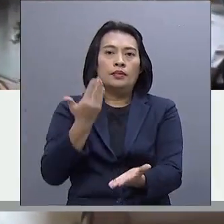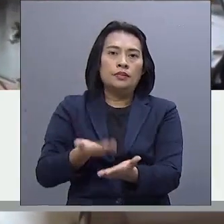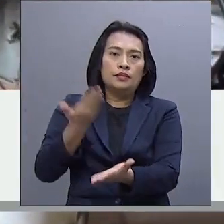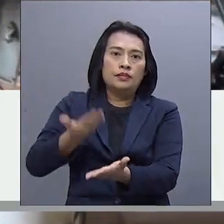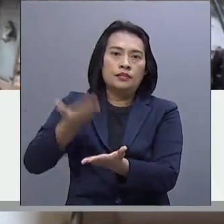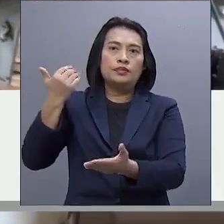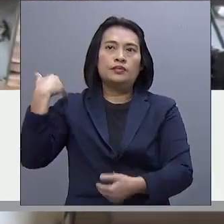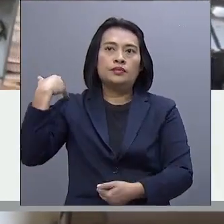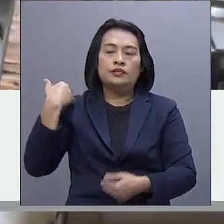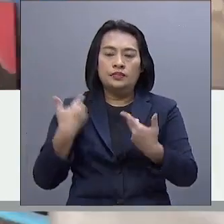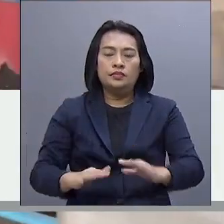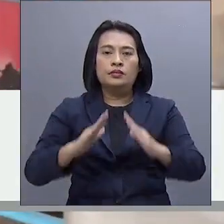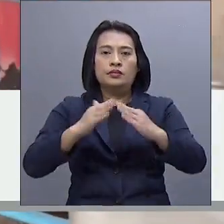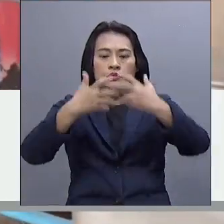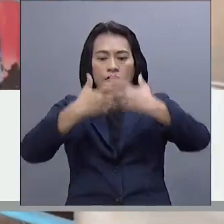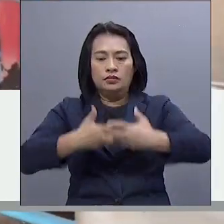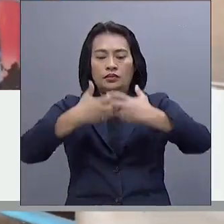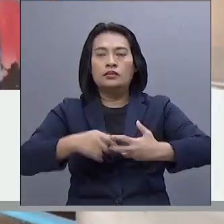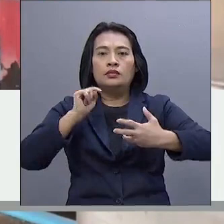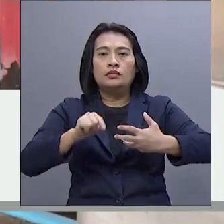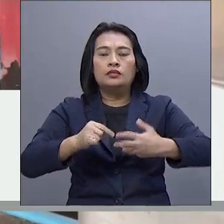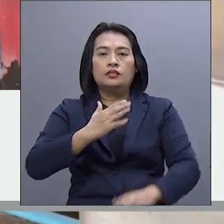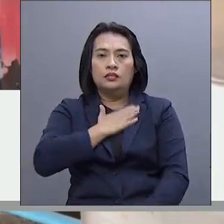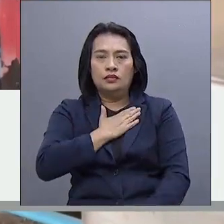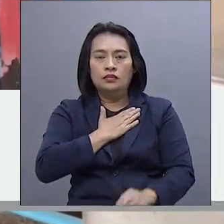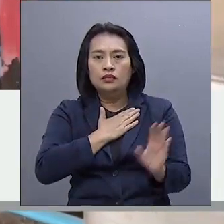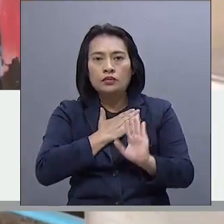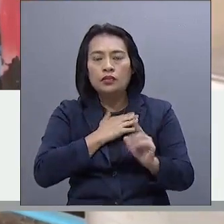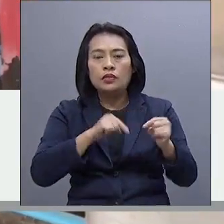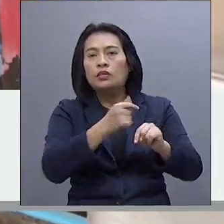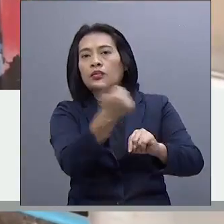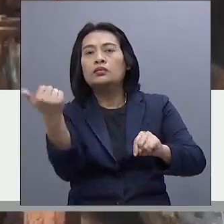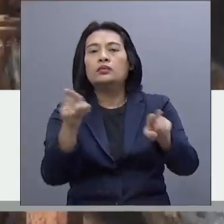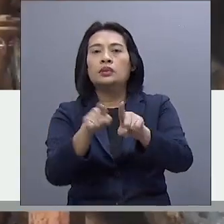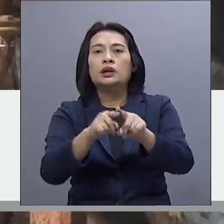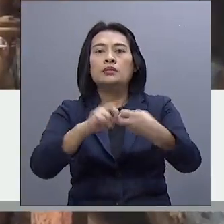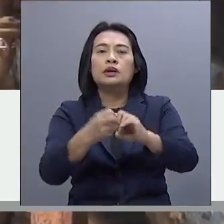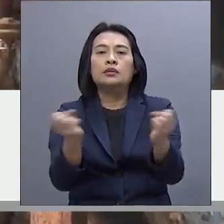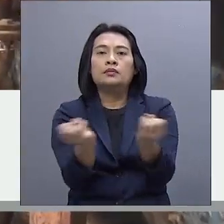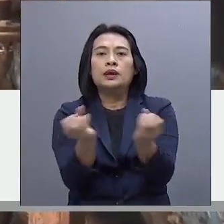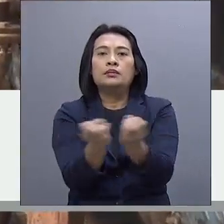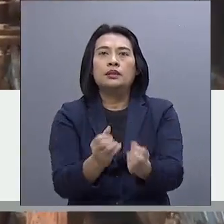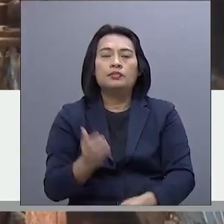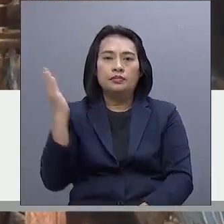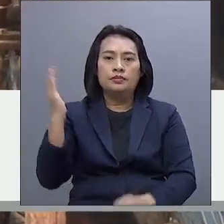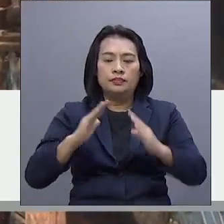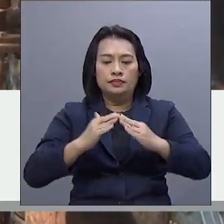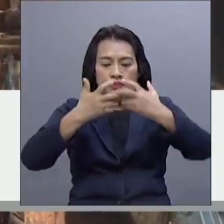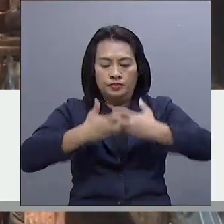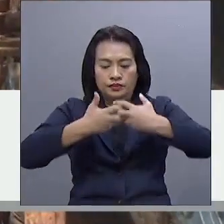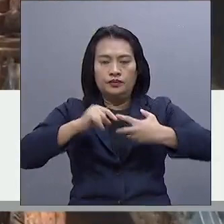ทำให้อุตสาหกรรมไม่ใช่เพียงแค่เขาก็มองว่าแทบจะทุกชนิดเลยที่กระทบอย่างหนักเอาเฉพาะโรงงานแห่งนี้ค่ะกระท